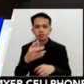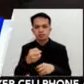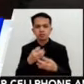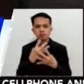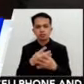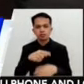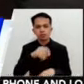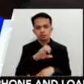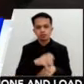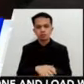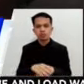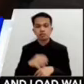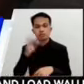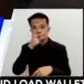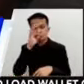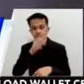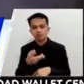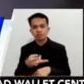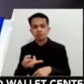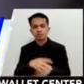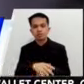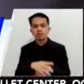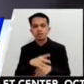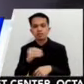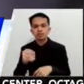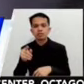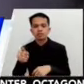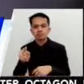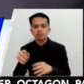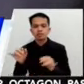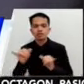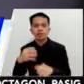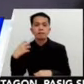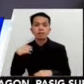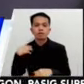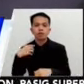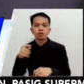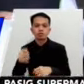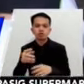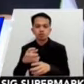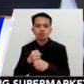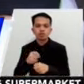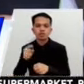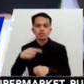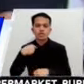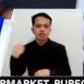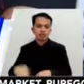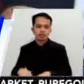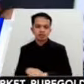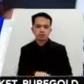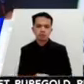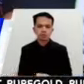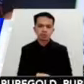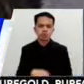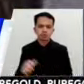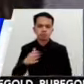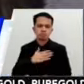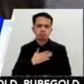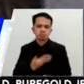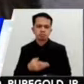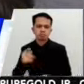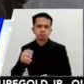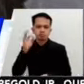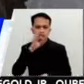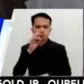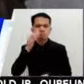ang 2 sa kanila at itinuturo nilang boss ang 3 nahuli na isang Chinese. Aminado ang 2 Pilipino na alam nilang ilegal